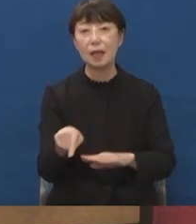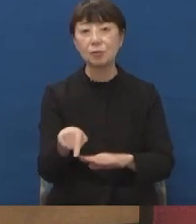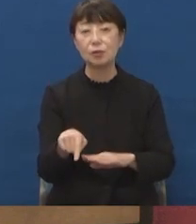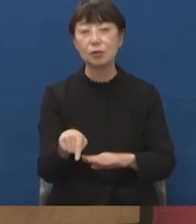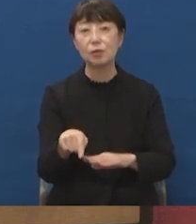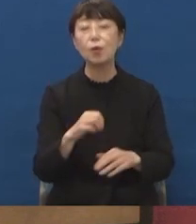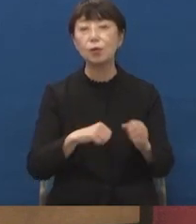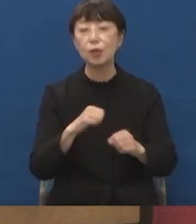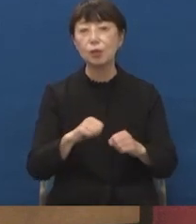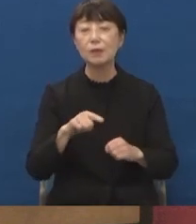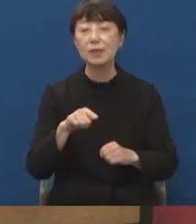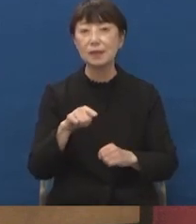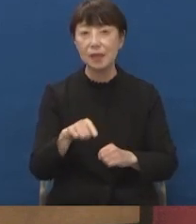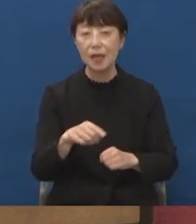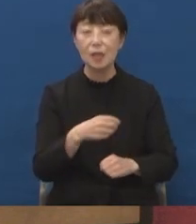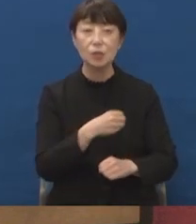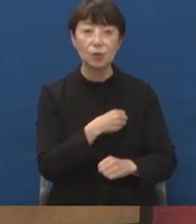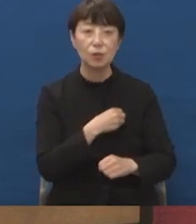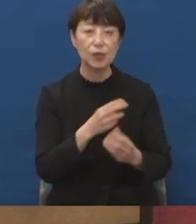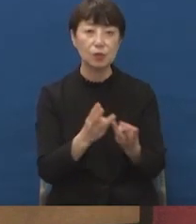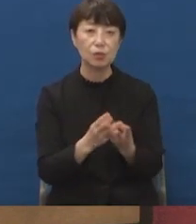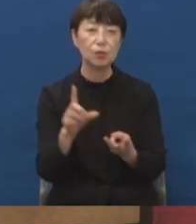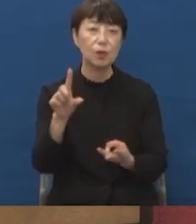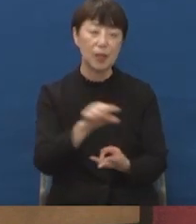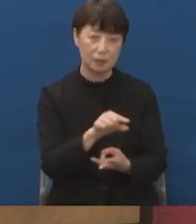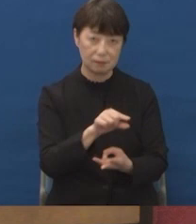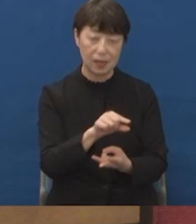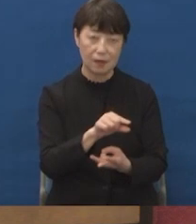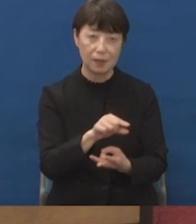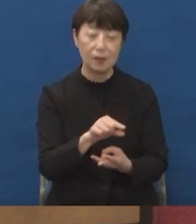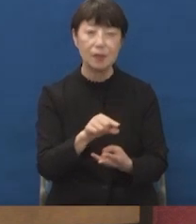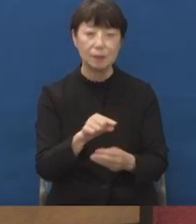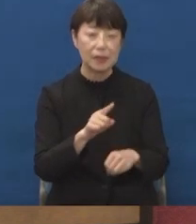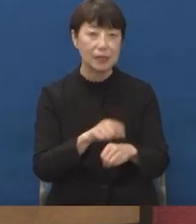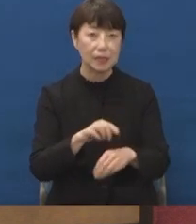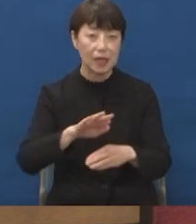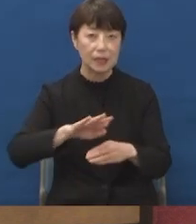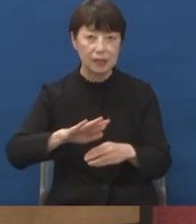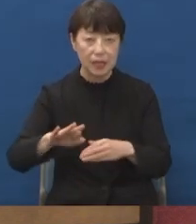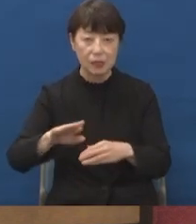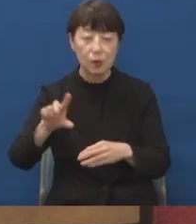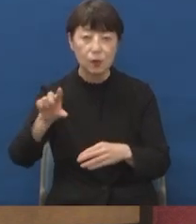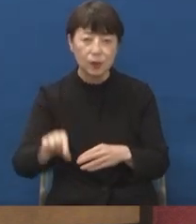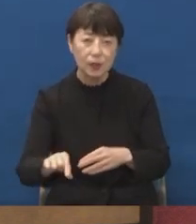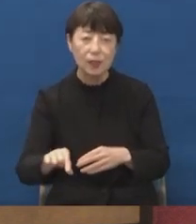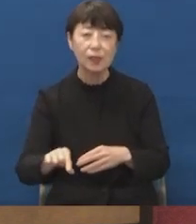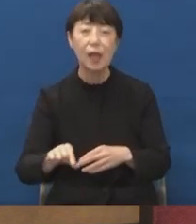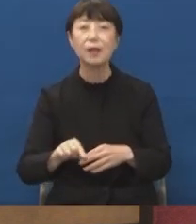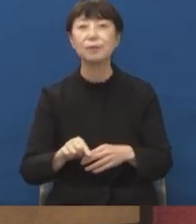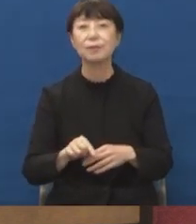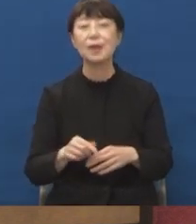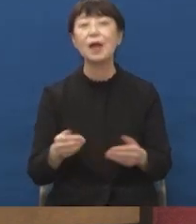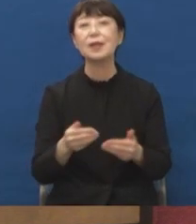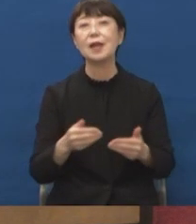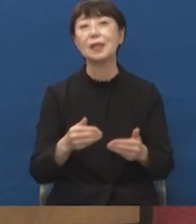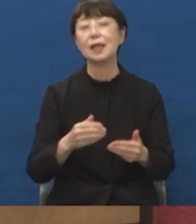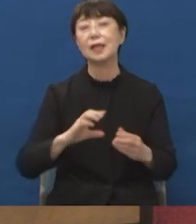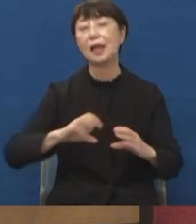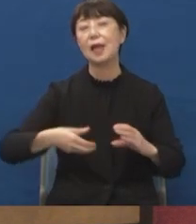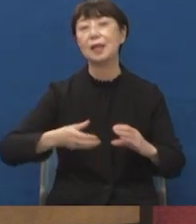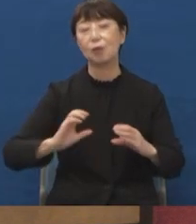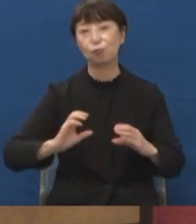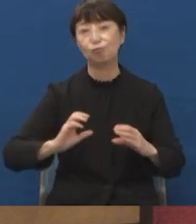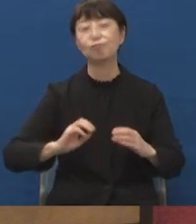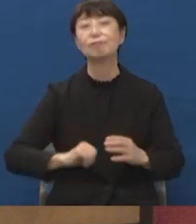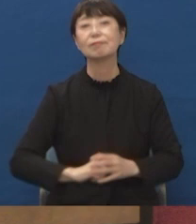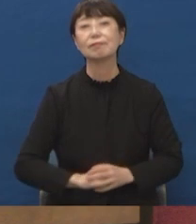これまでから職員数の削減や時間外勤務の縮減による働き方改革、組織の再編